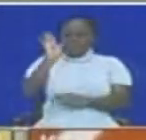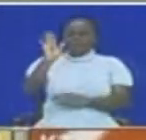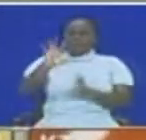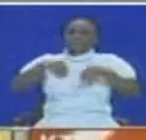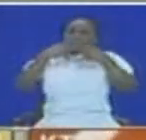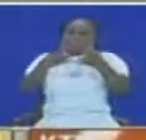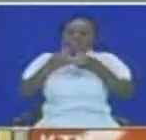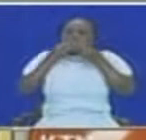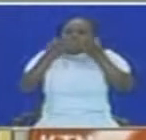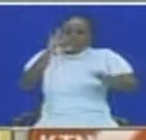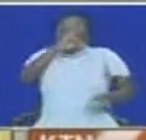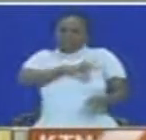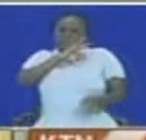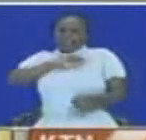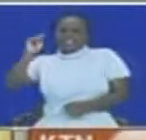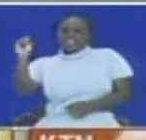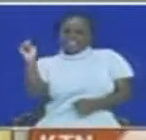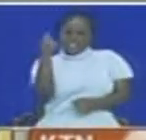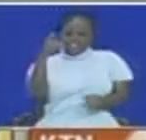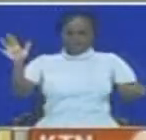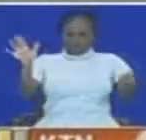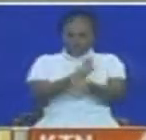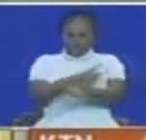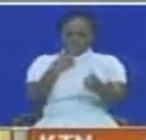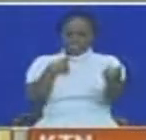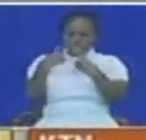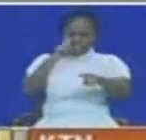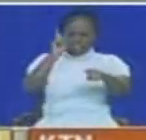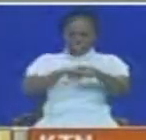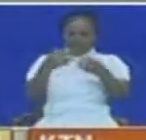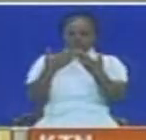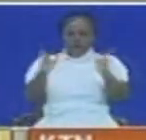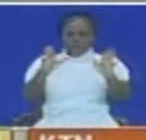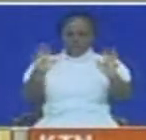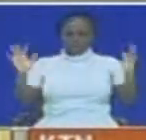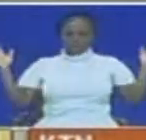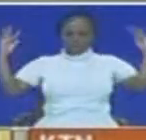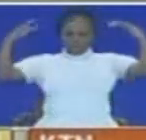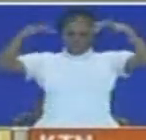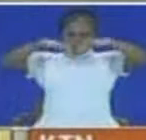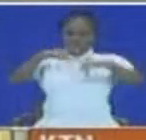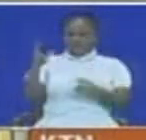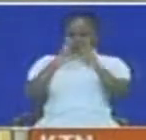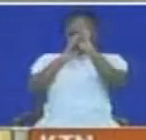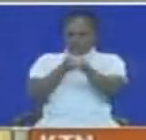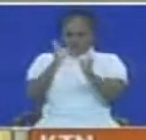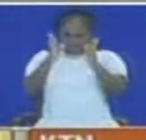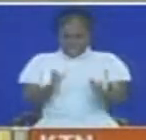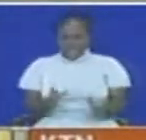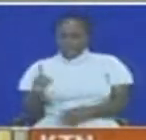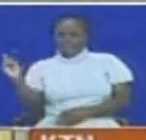habari zinazowafaidi wa Kenya wote. Akizungumza wakati wa ufunguzi rasmi wa kongamano la wanahabari nchini, kwa upande wake